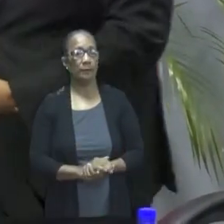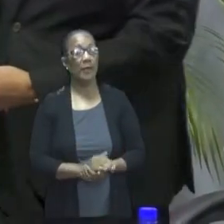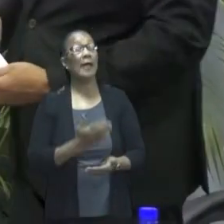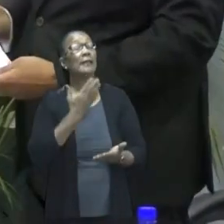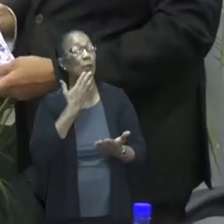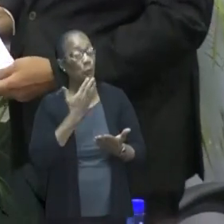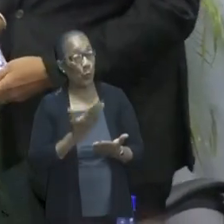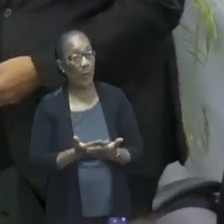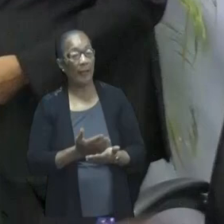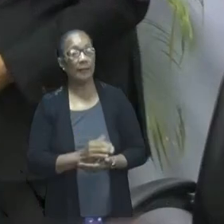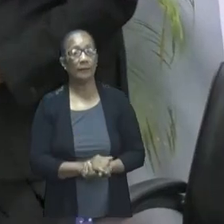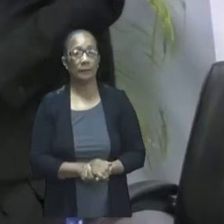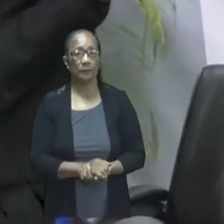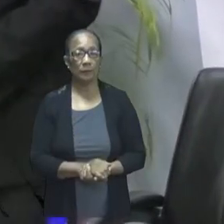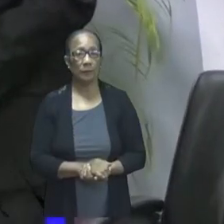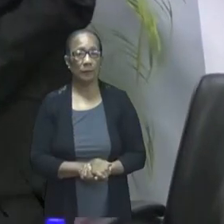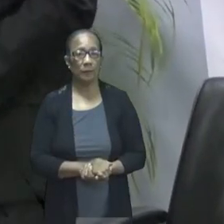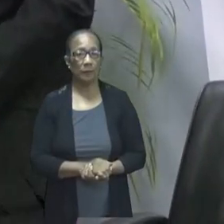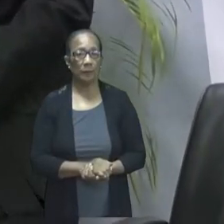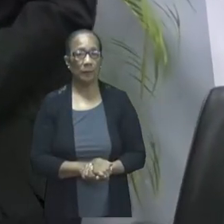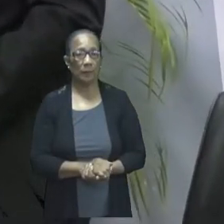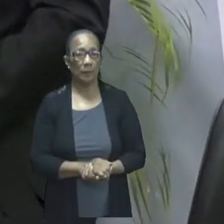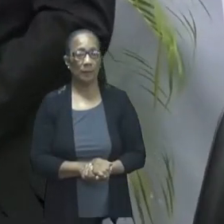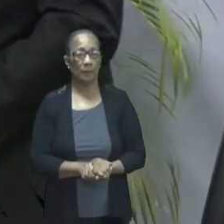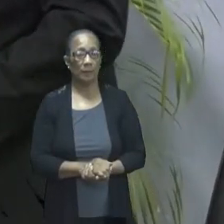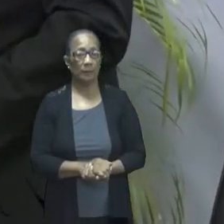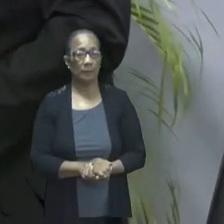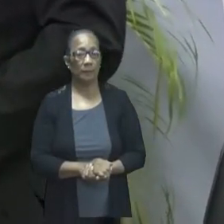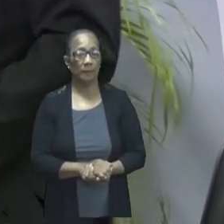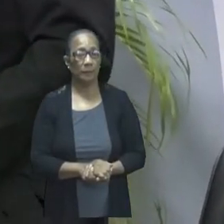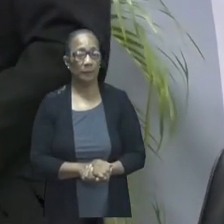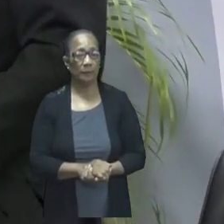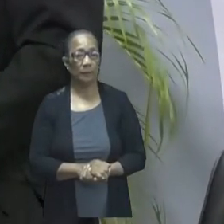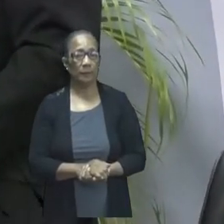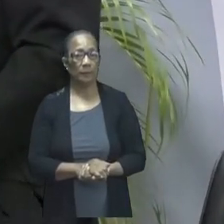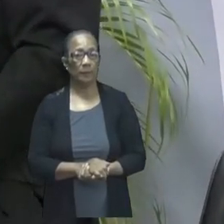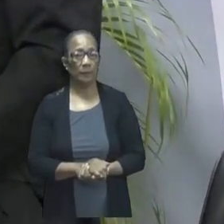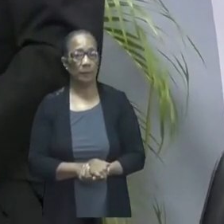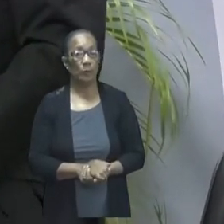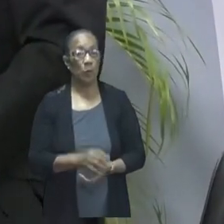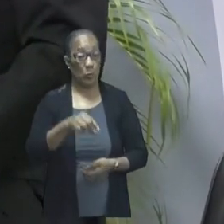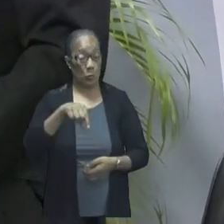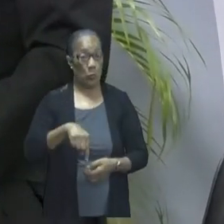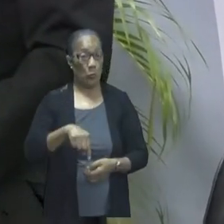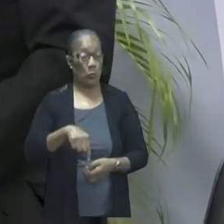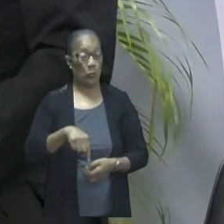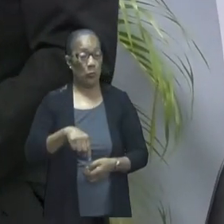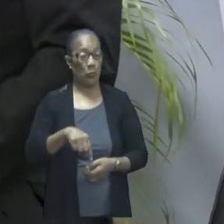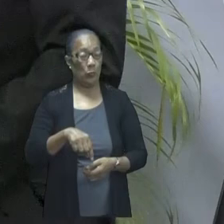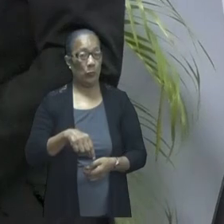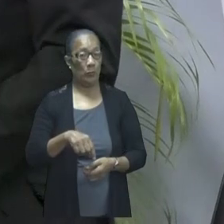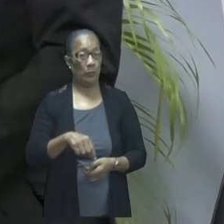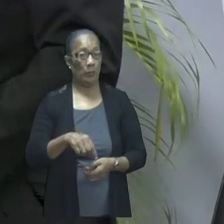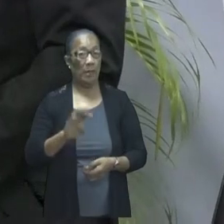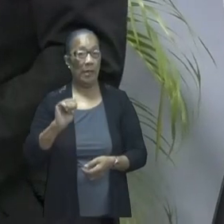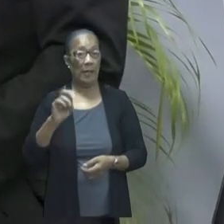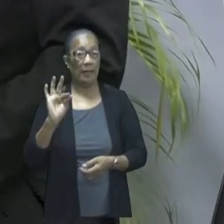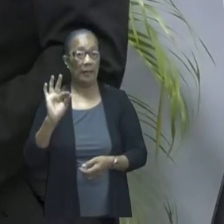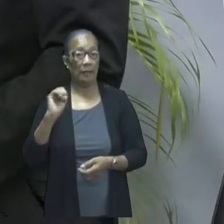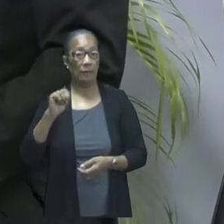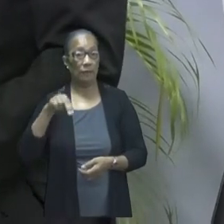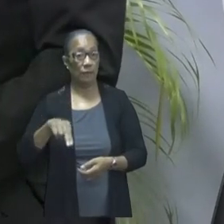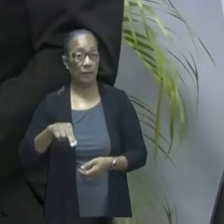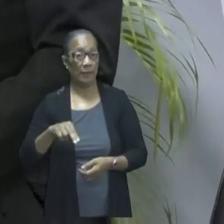dankuwel er al gehoord worden maar nu in de hoedanigheid van een lid van